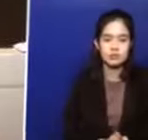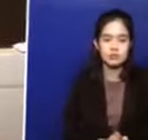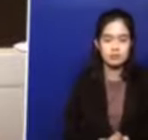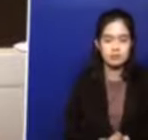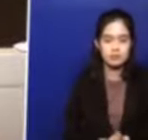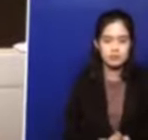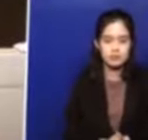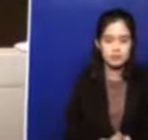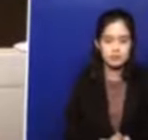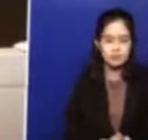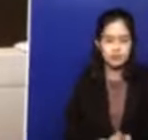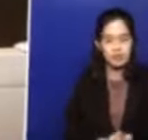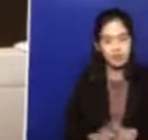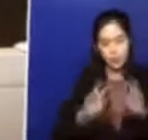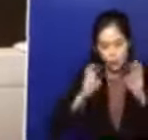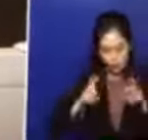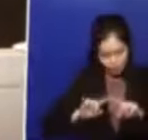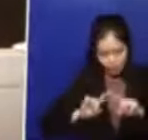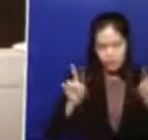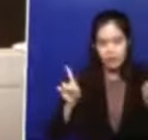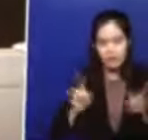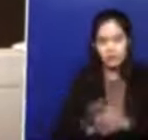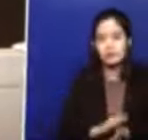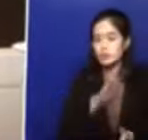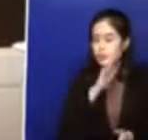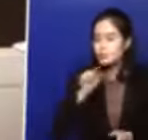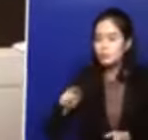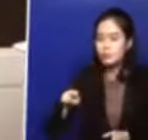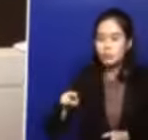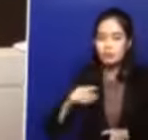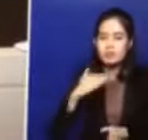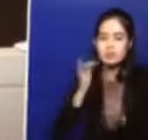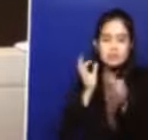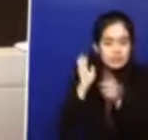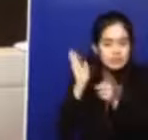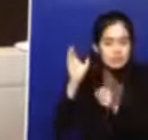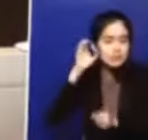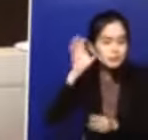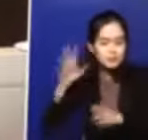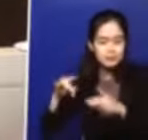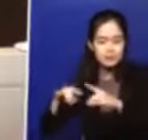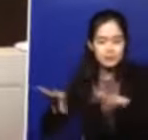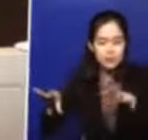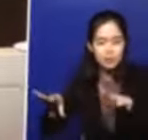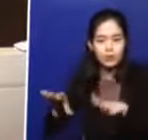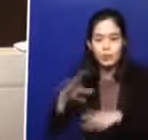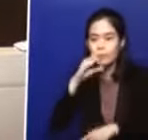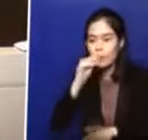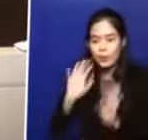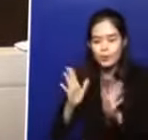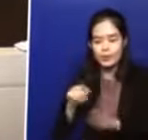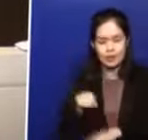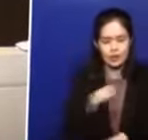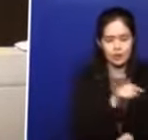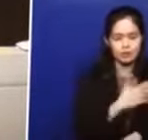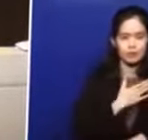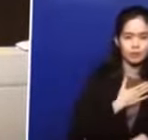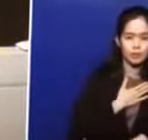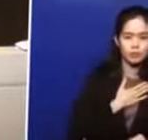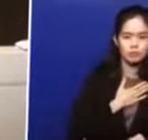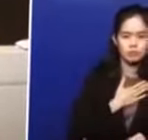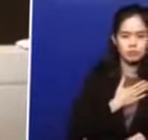้คนละเรื่องแล้วครับคือถ้าเขาไม่ได้พูดก็คงไม่มีอะไรต้องถอนนะครับส่วนเราจะไปพูดอีกทางเ